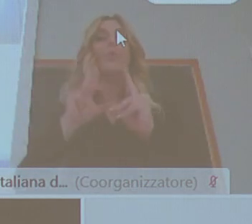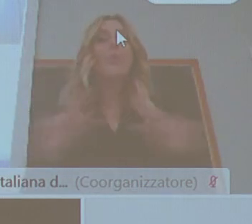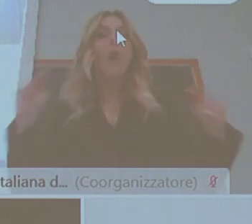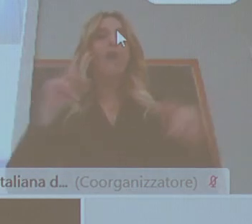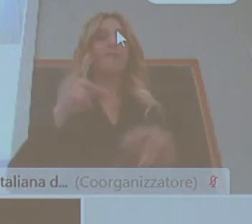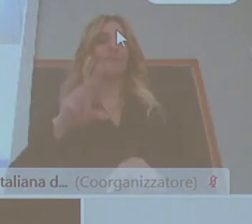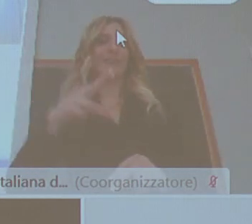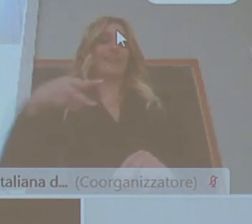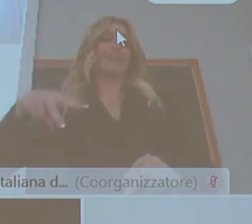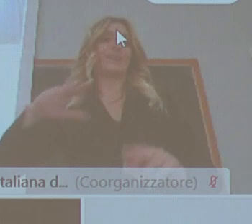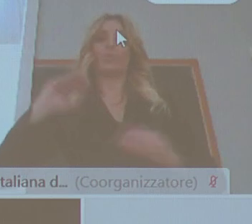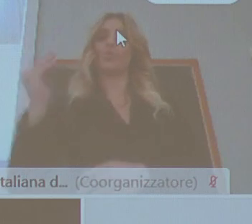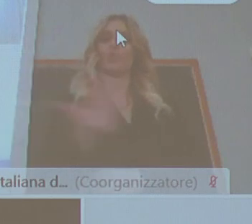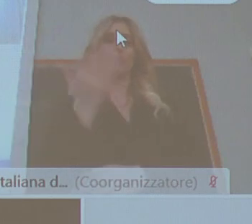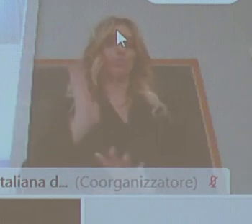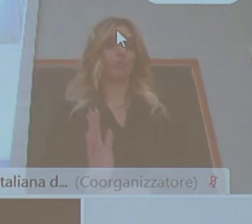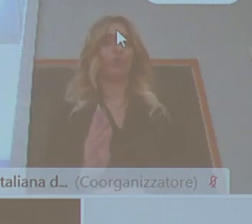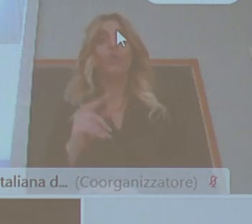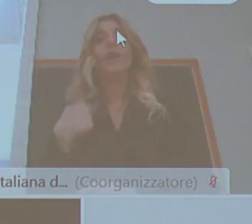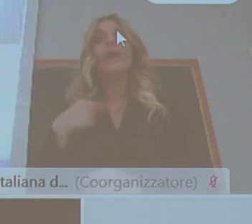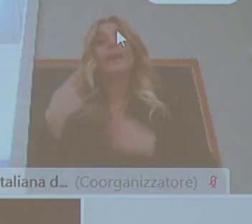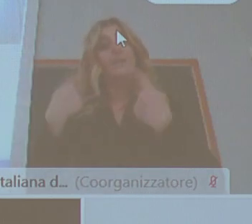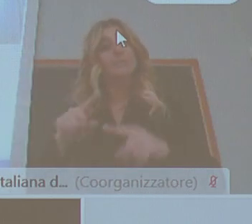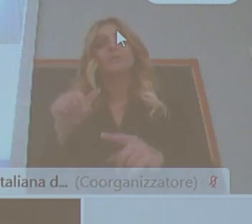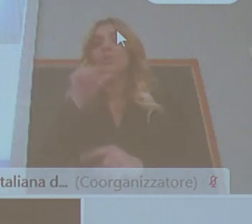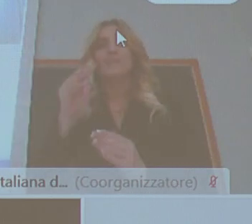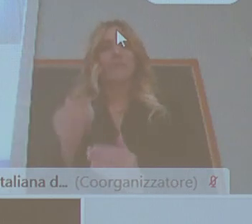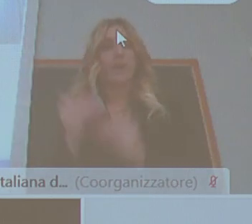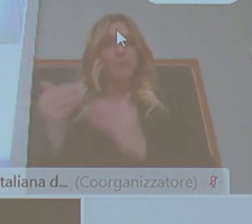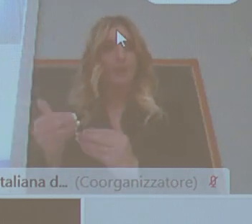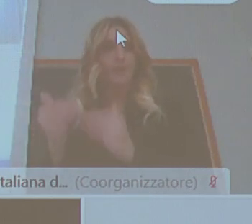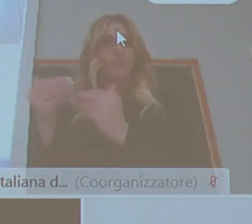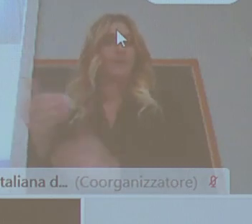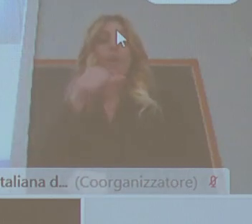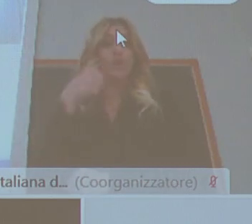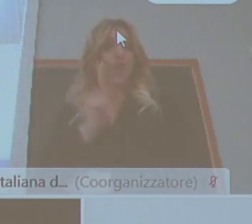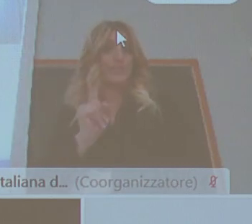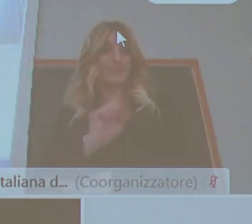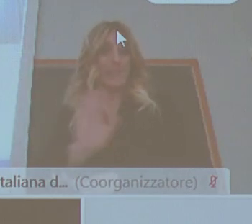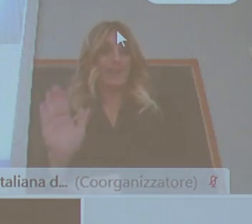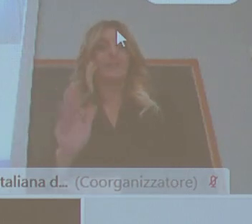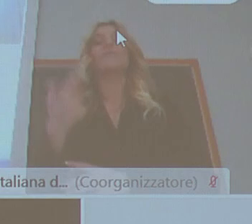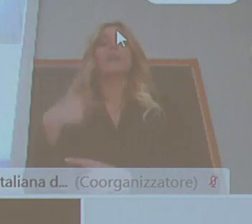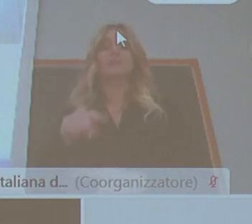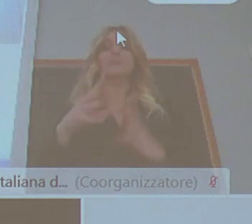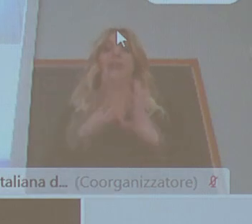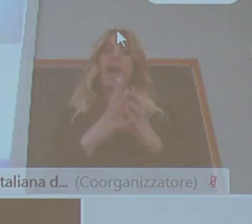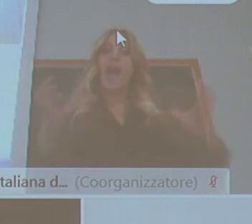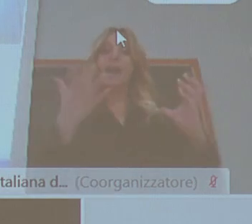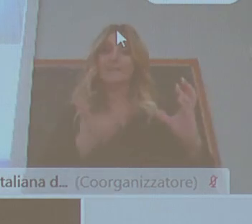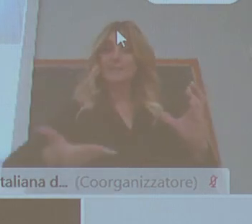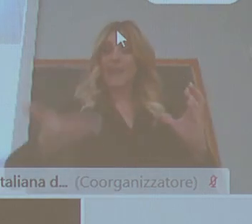che non bisogna rimandare. Difatti le imprese che